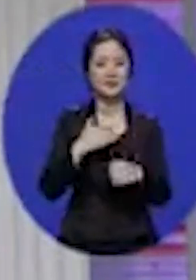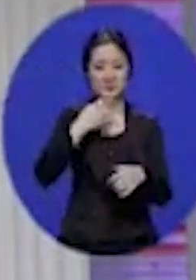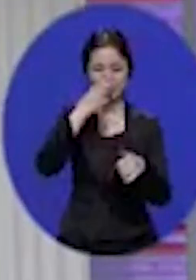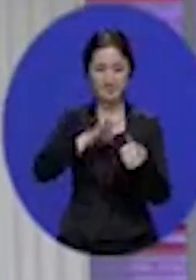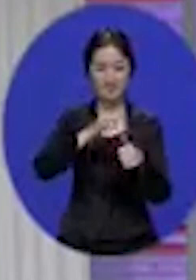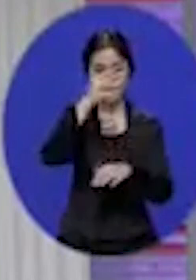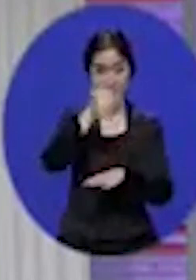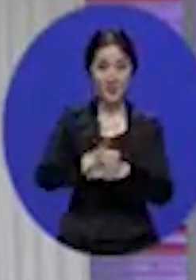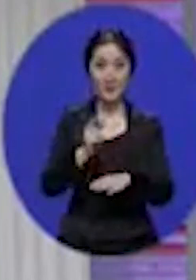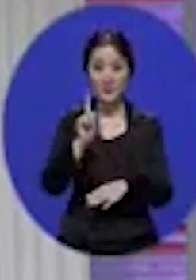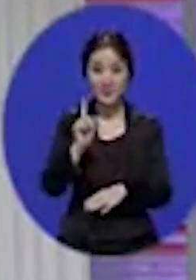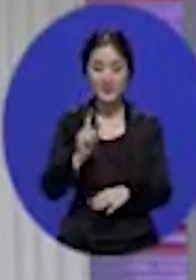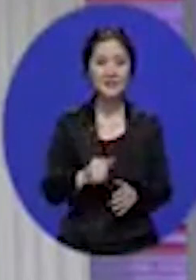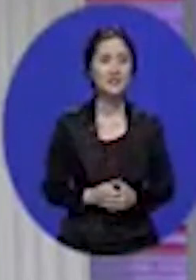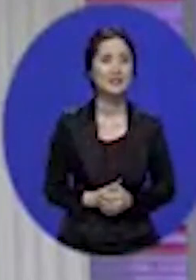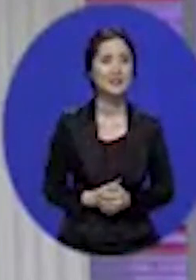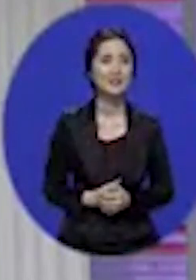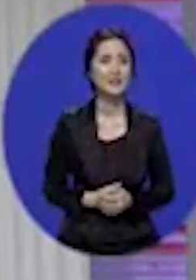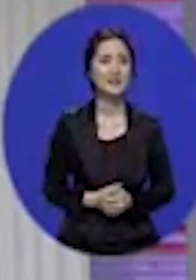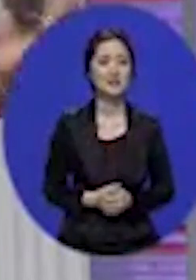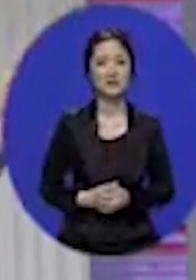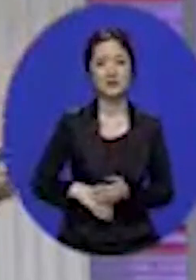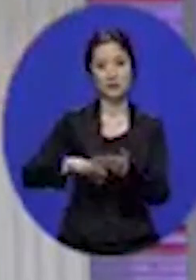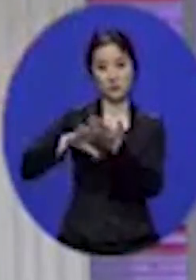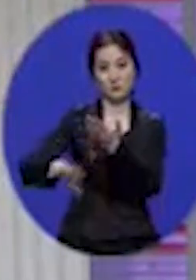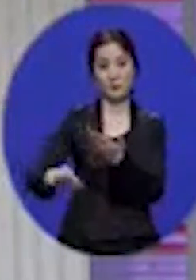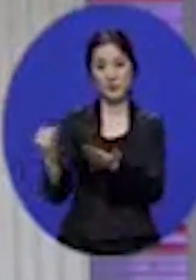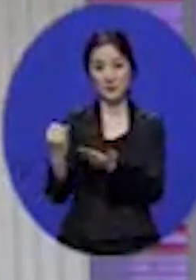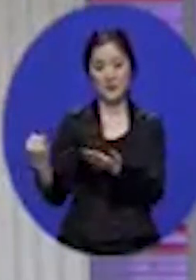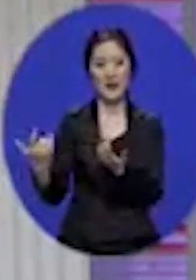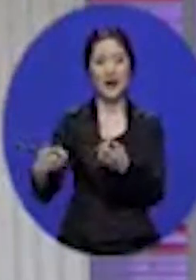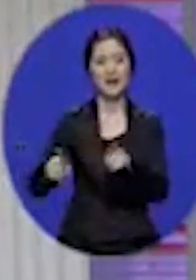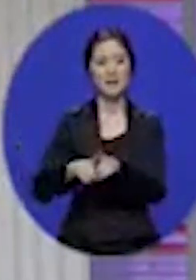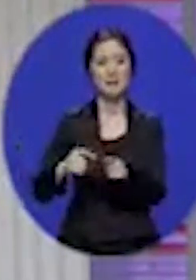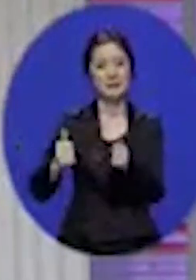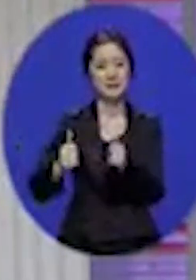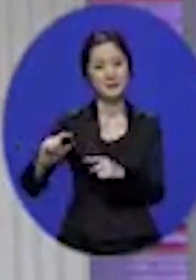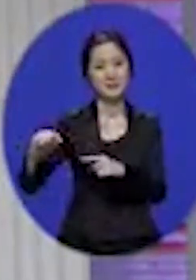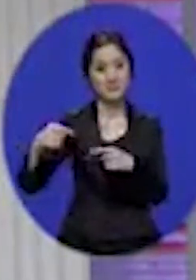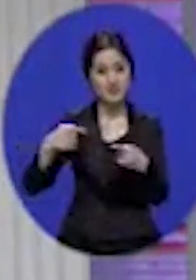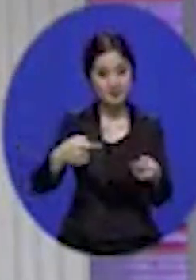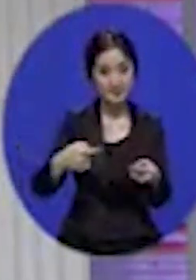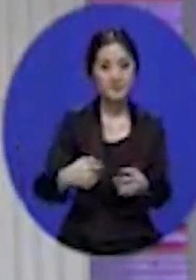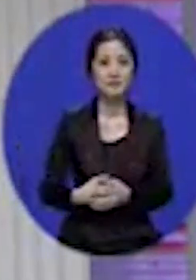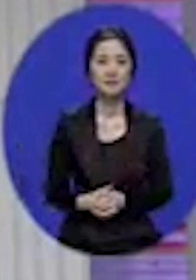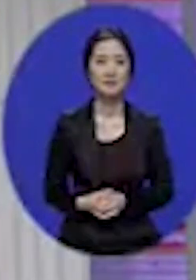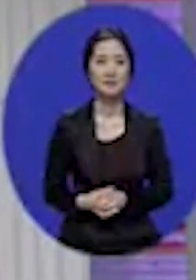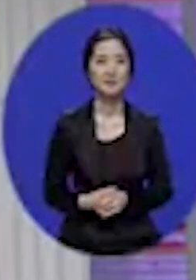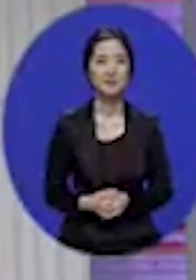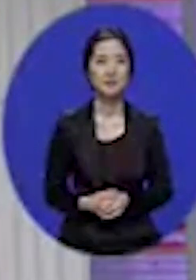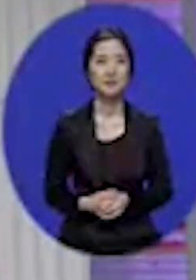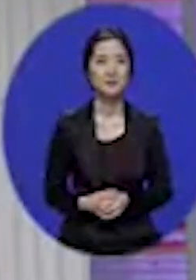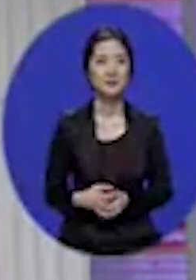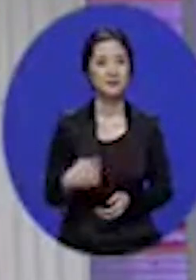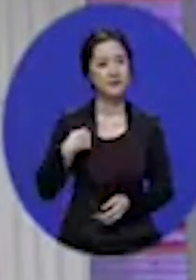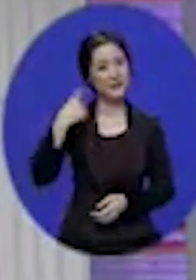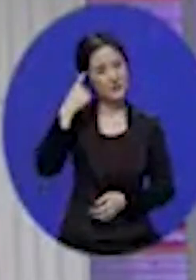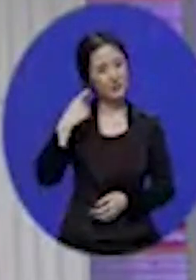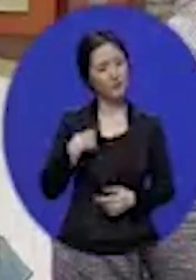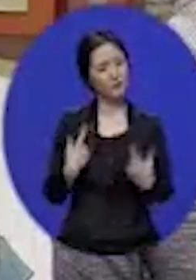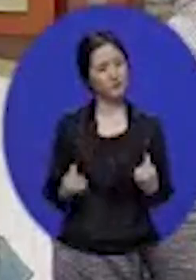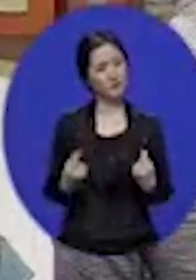도전했는데 이번에는 그 여자 후배들하고 오디션을 했습니다. 오디션했는데 뭐 제가 생각하기엔 제가 제일 잘한 것